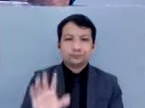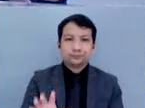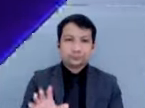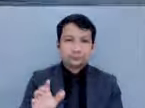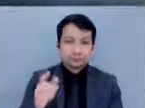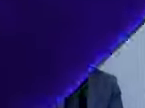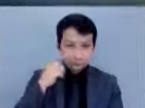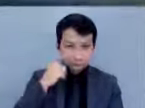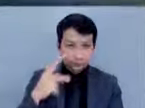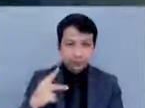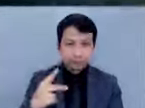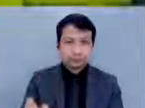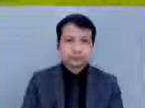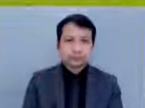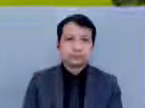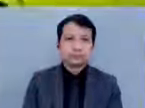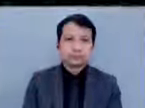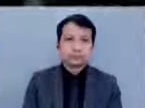Peña.